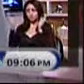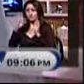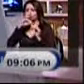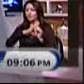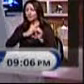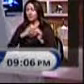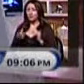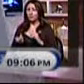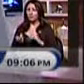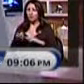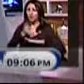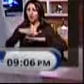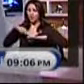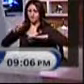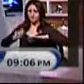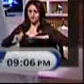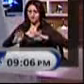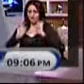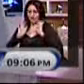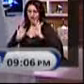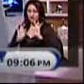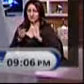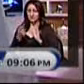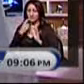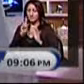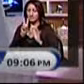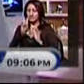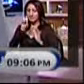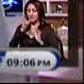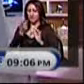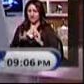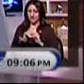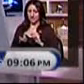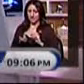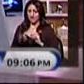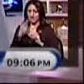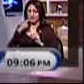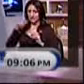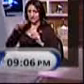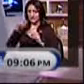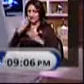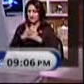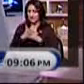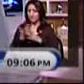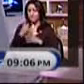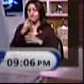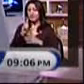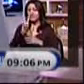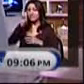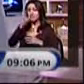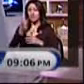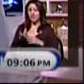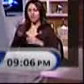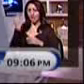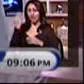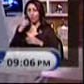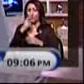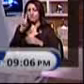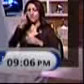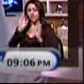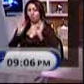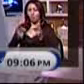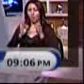قاضي والمفروض السن يبقى 70، واجي انا في النص اقوم اقول لا ده 60، لان في الحالة دي انا بحطك تحت ابتزاز او تهديد